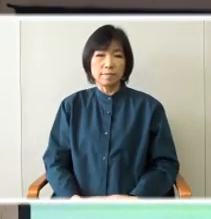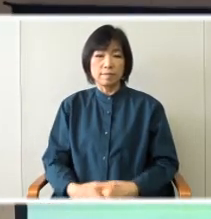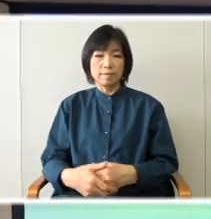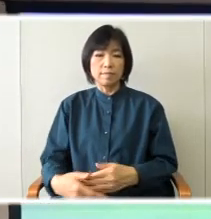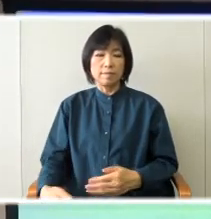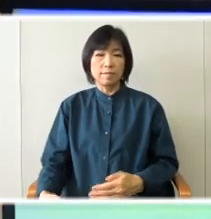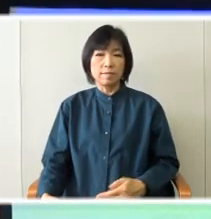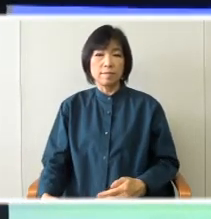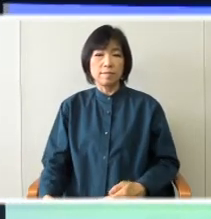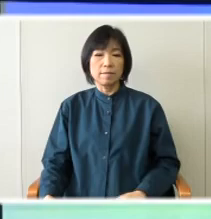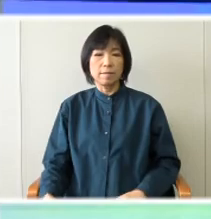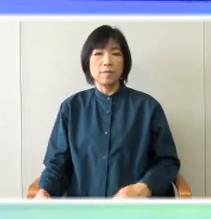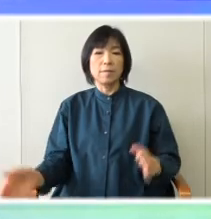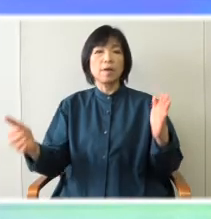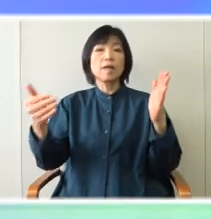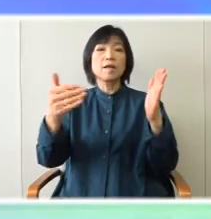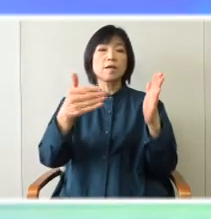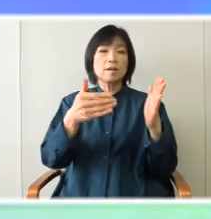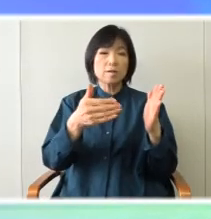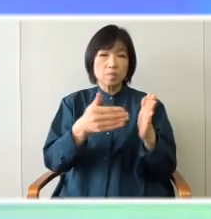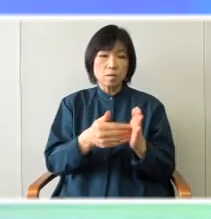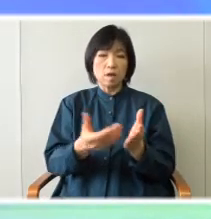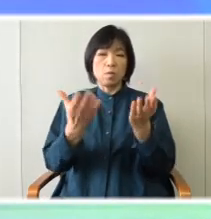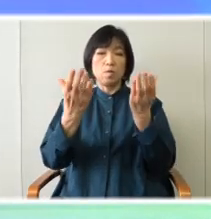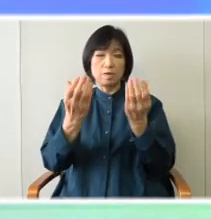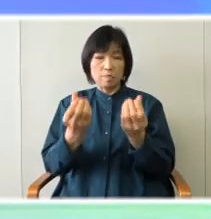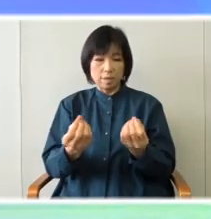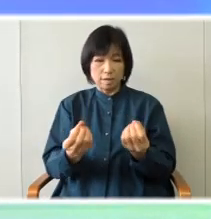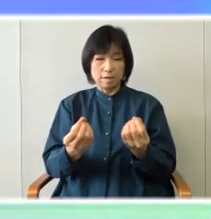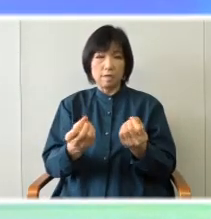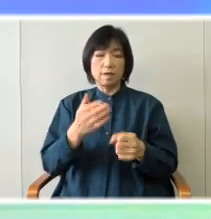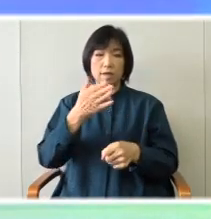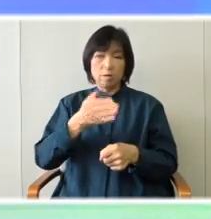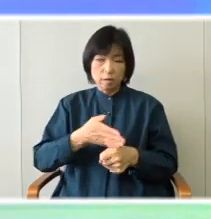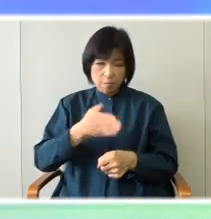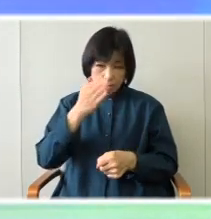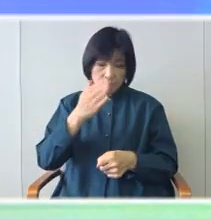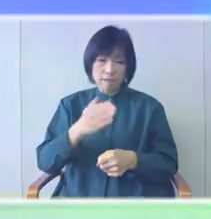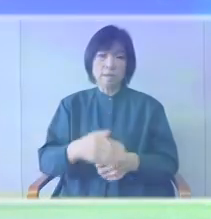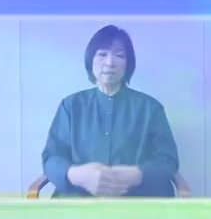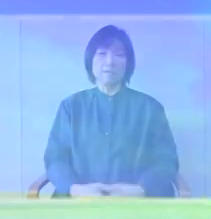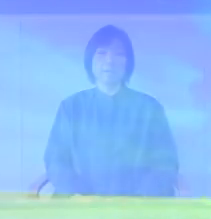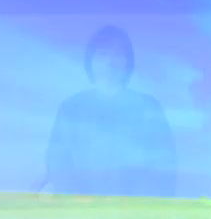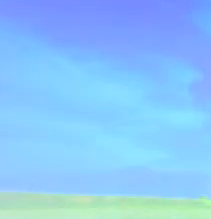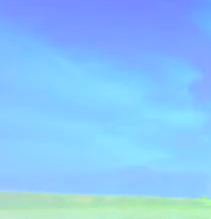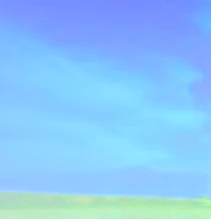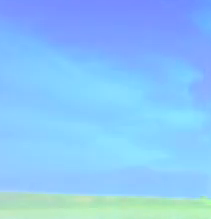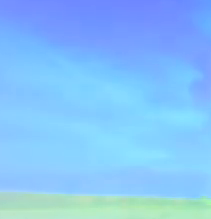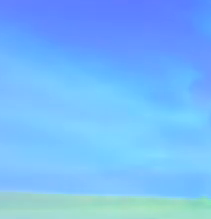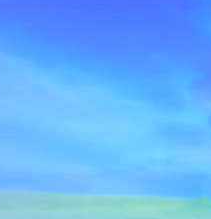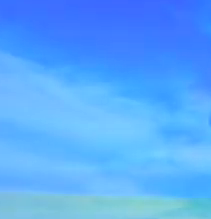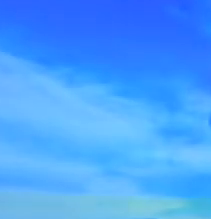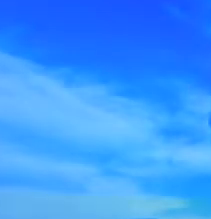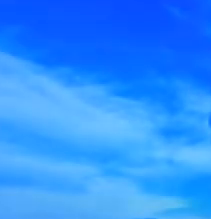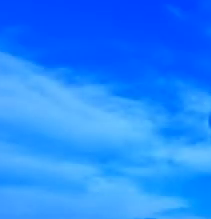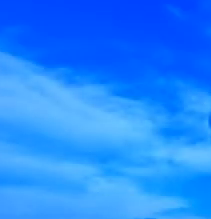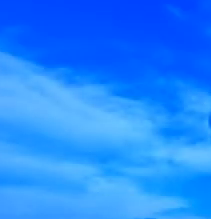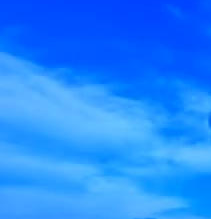します。以上をもちまして、定例記者会見を終了とさせていただきます。ありがとうございました。